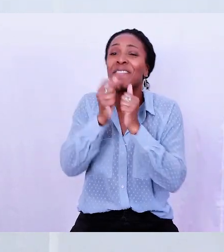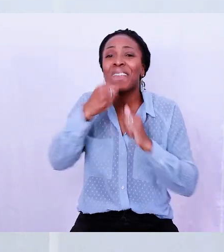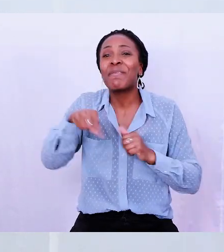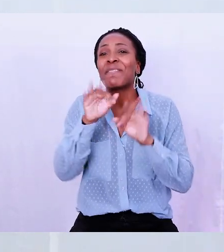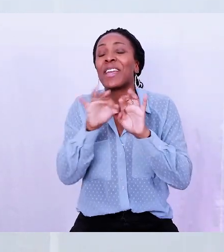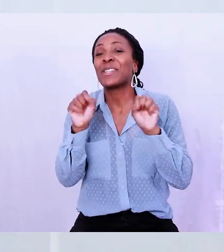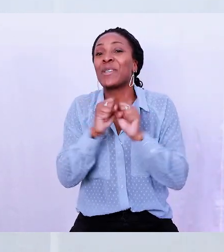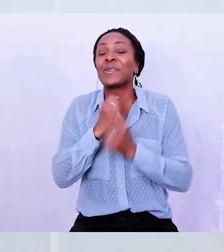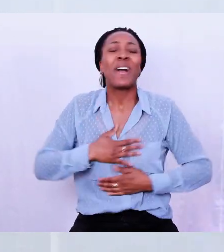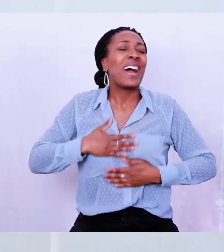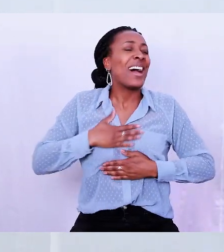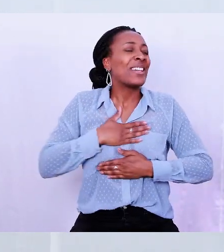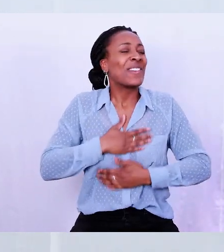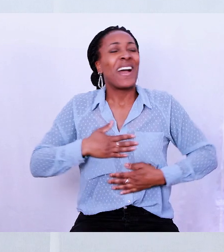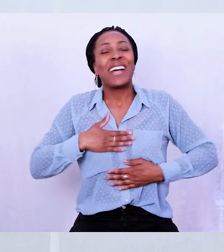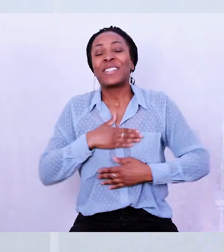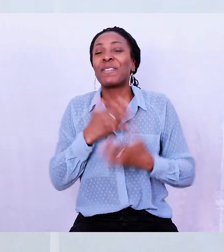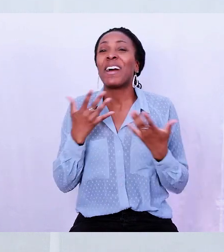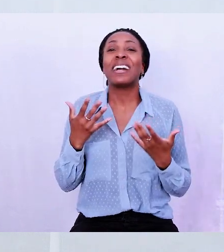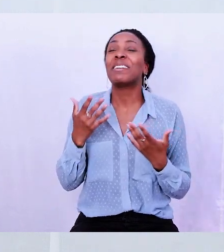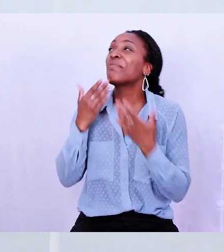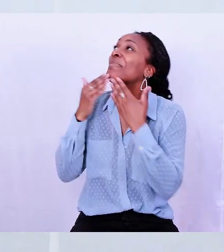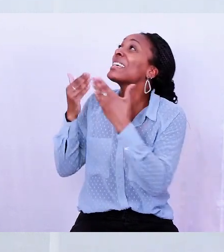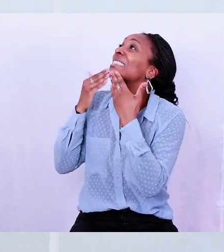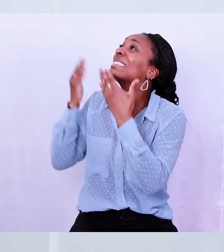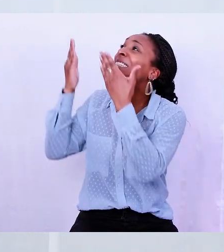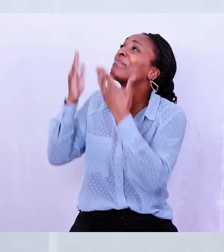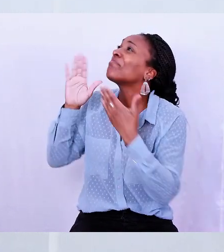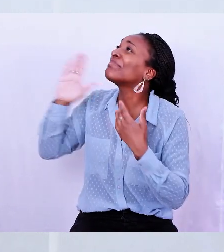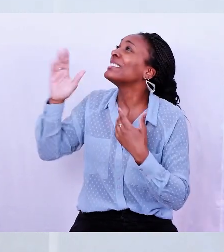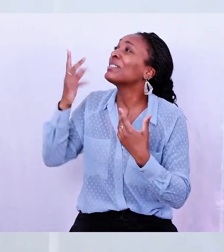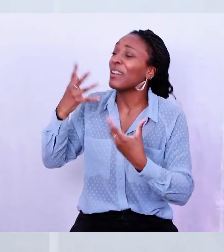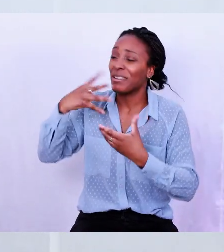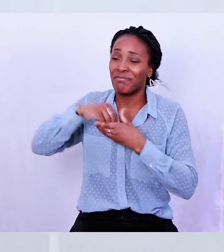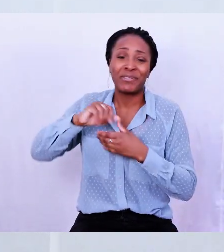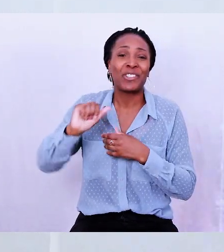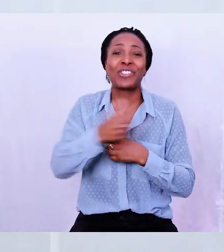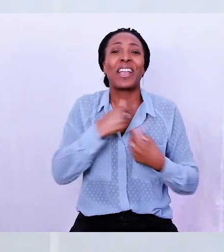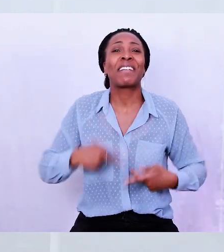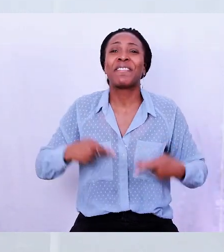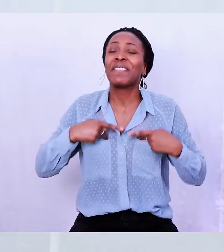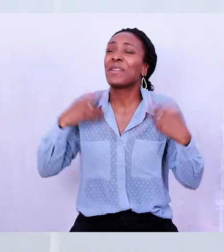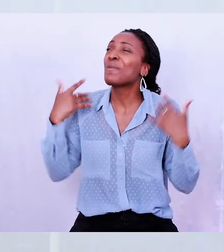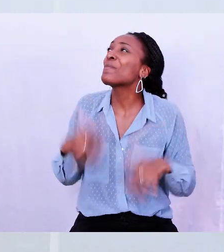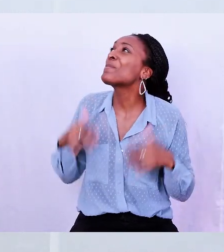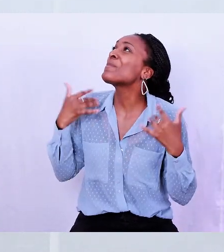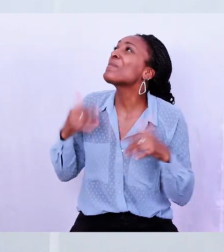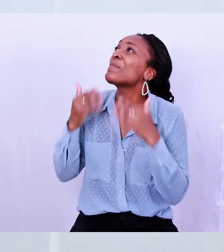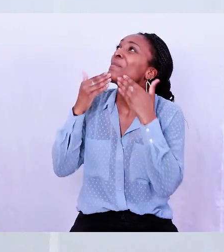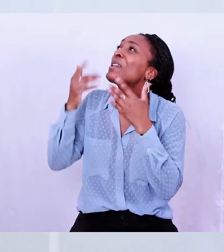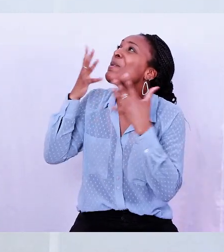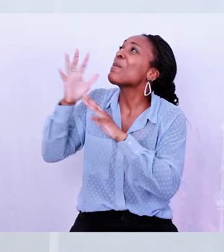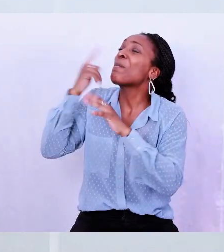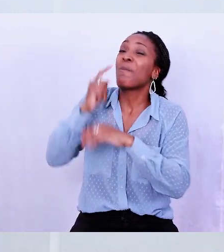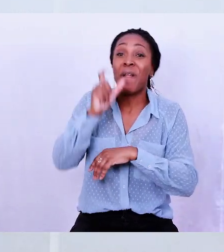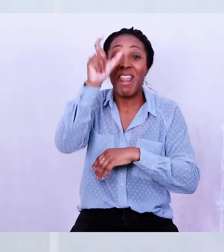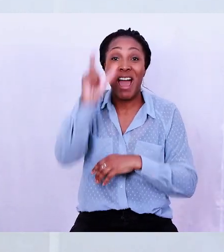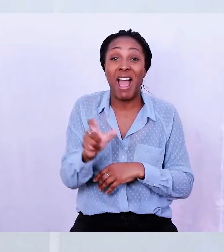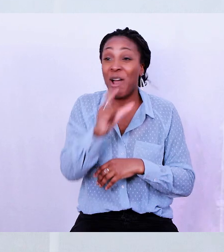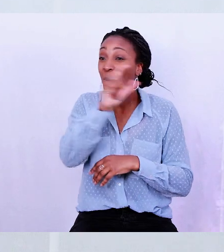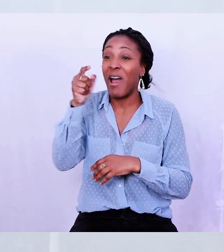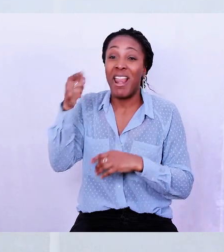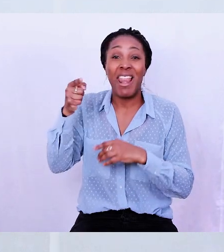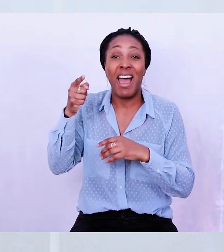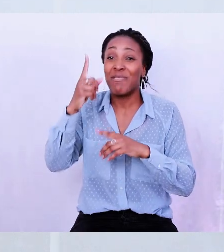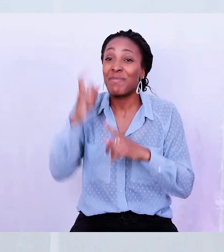cette émission, de qui tu es et de ce que tu as fait dans nos vies, Seigneur. Je te loue pour la croix, parce que c'est là où tout